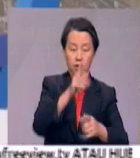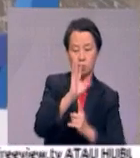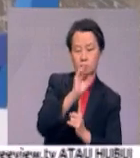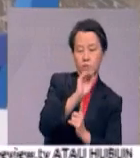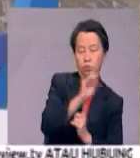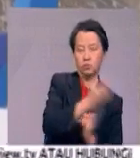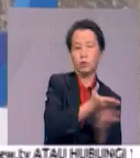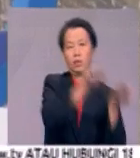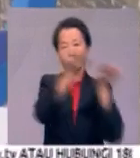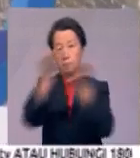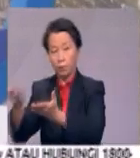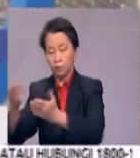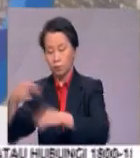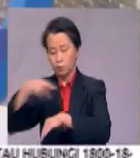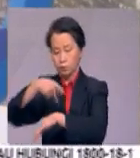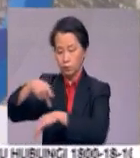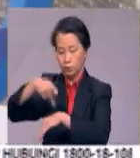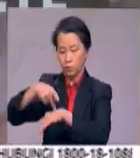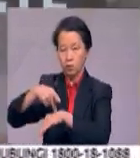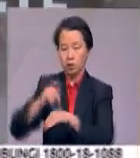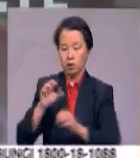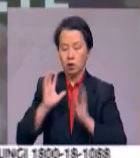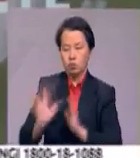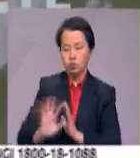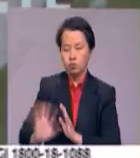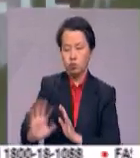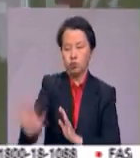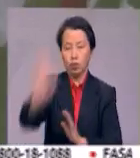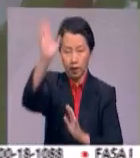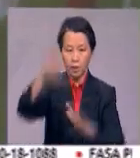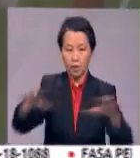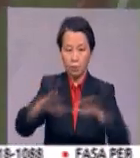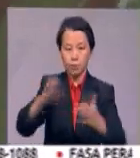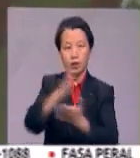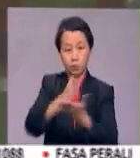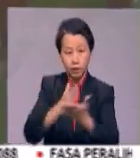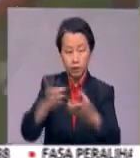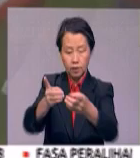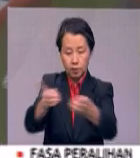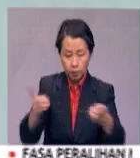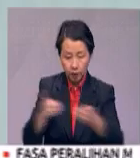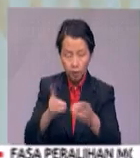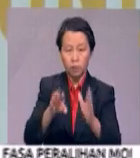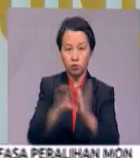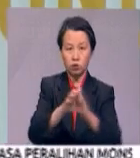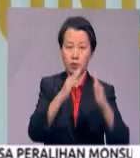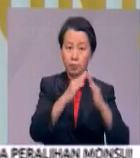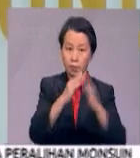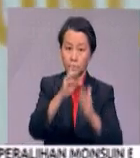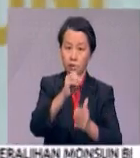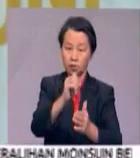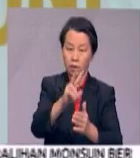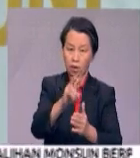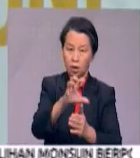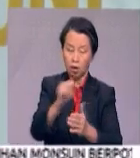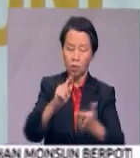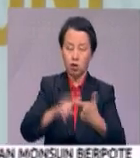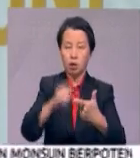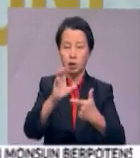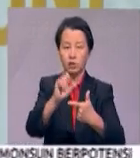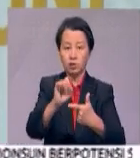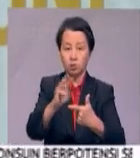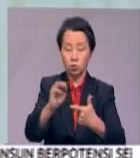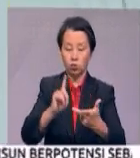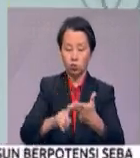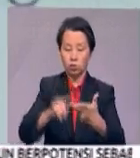berkenaan akan dibawa ke Filipina dan larian obor akan dilakukan di beberapa daerah antaranya Bandar Davao, Bandar Cebu